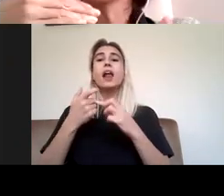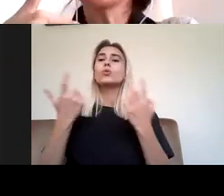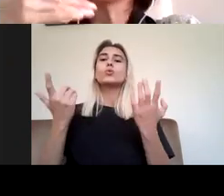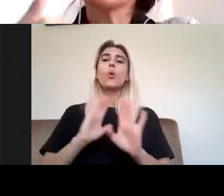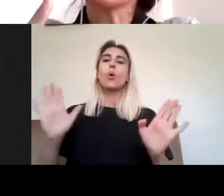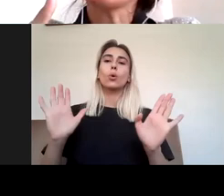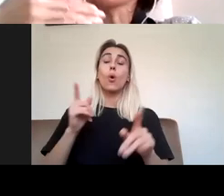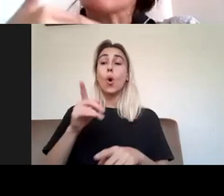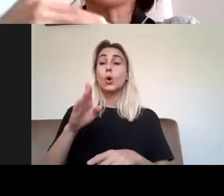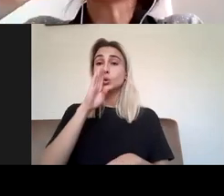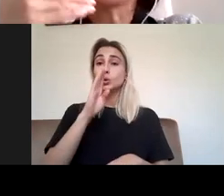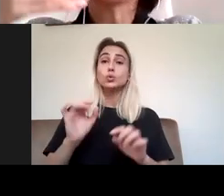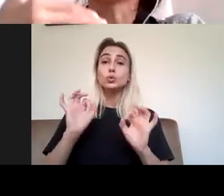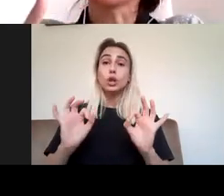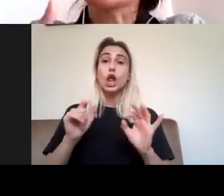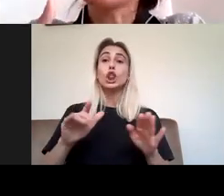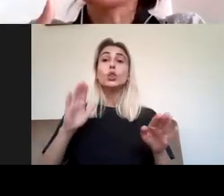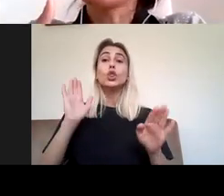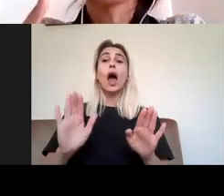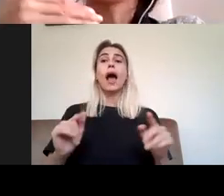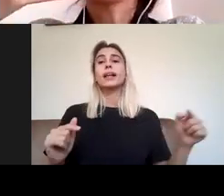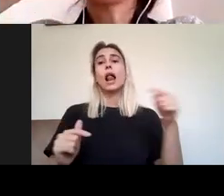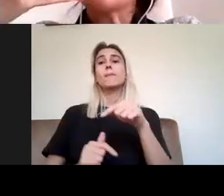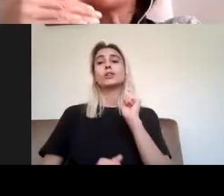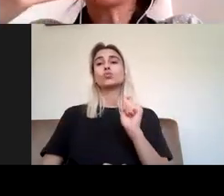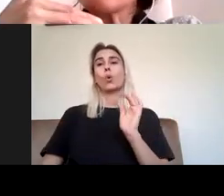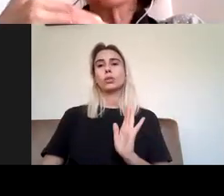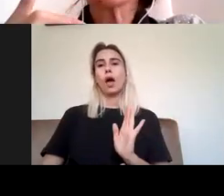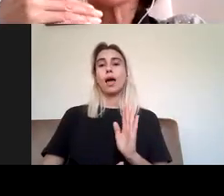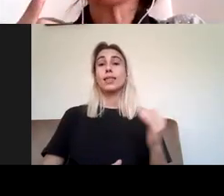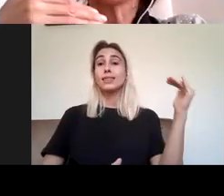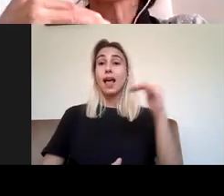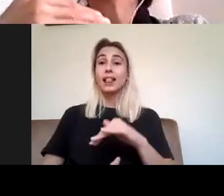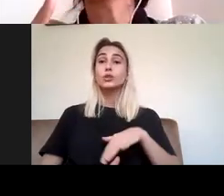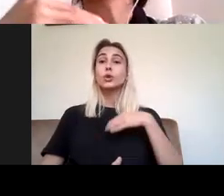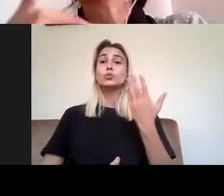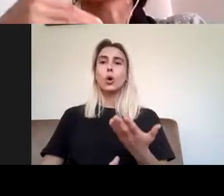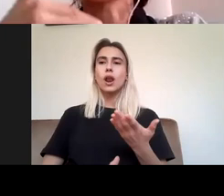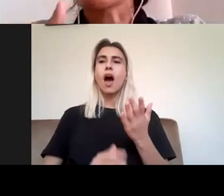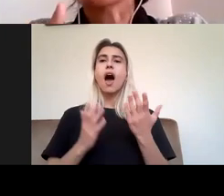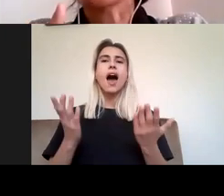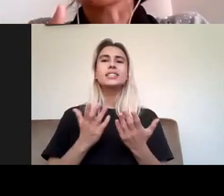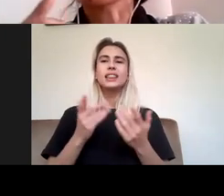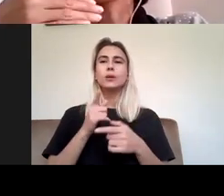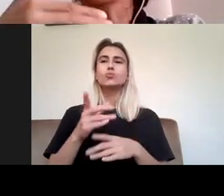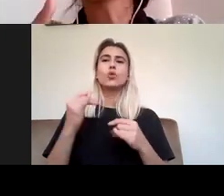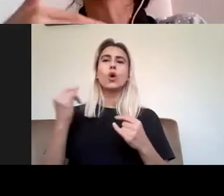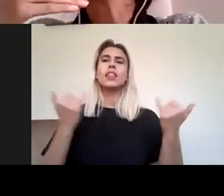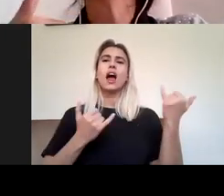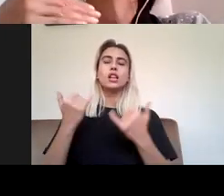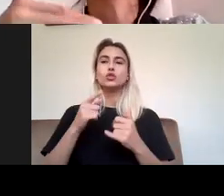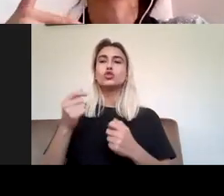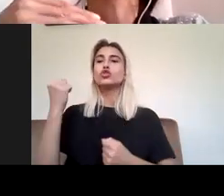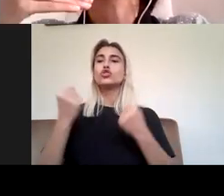zaten düzgün şekilde durağa gelmek zorunda. Ve geldikten sonra zaten aslında şu da mesela çok tartışılıyor.